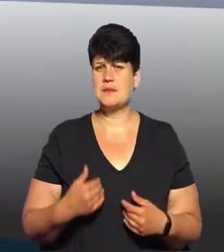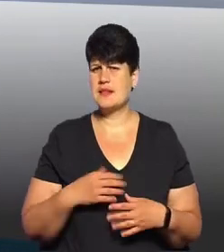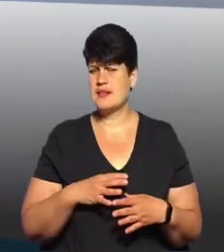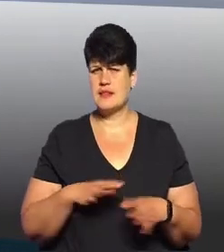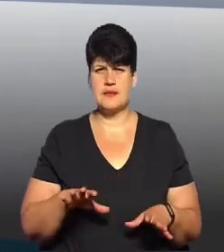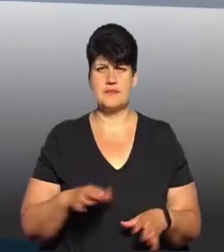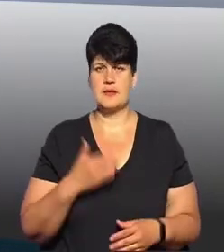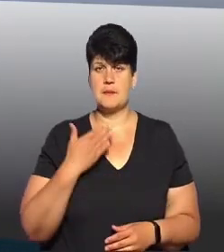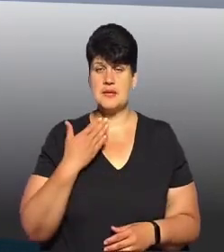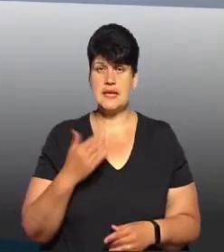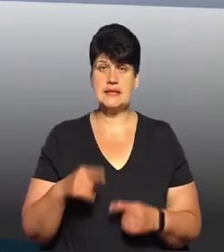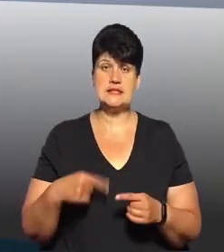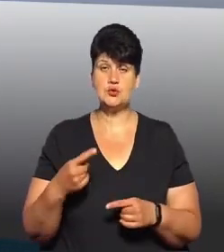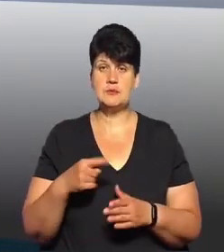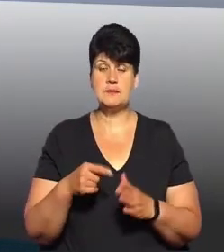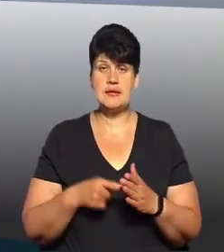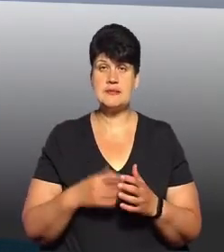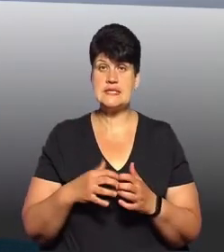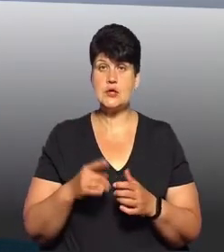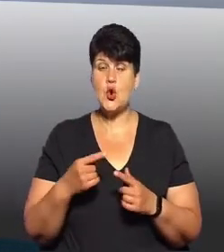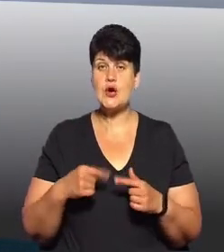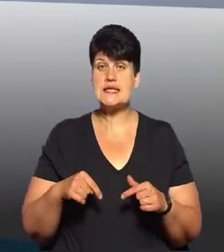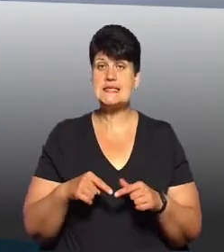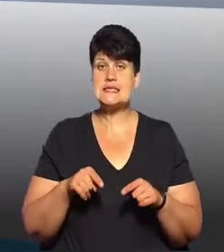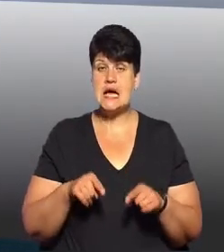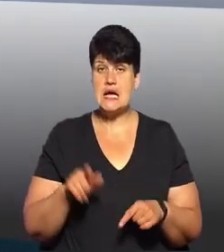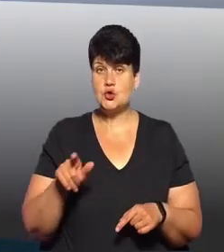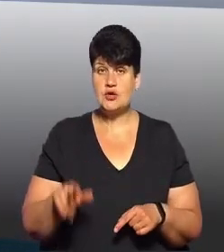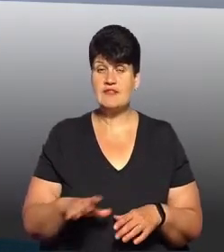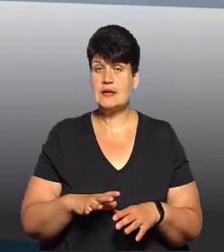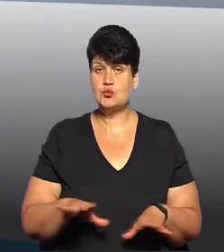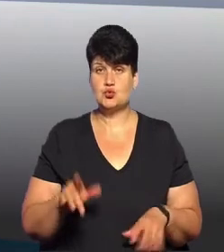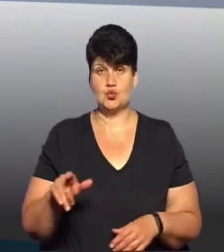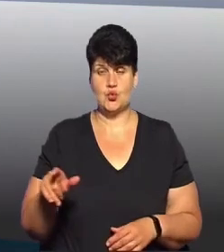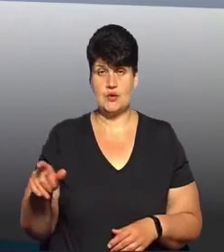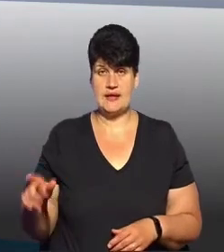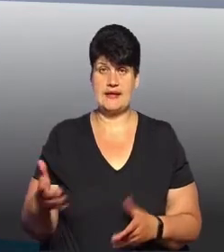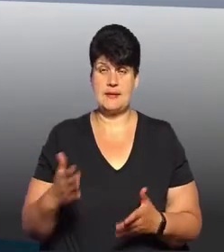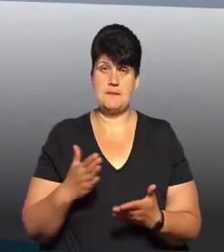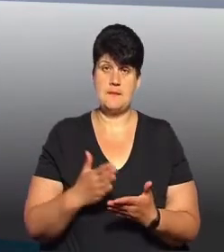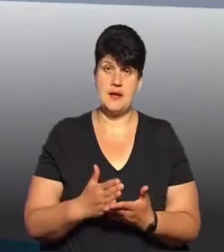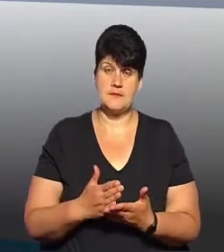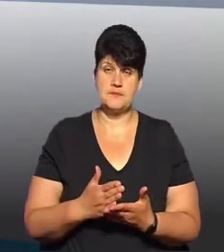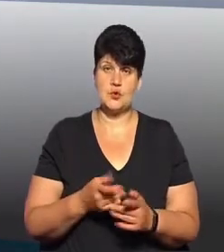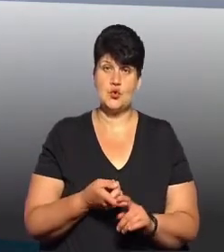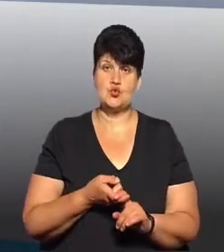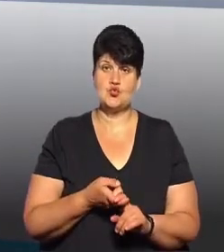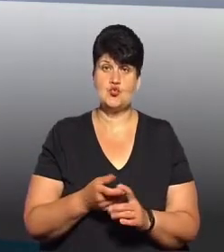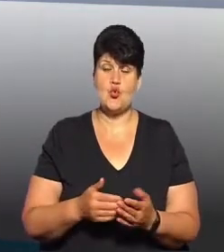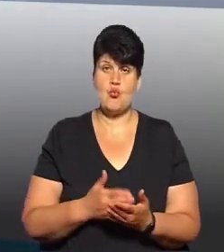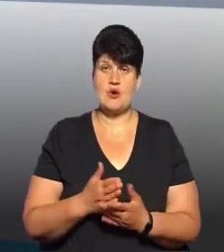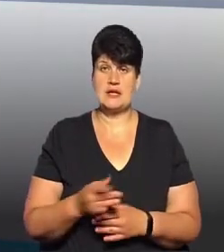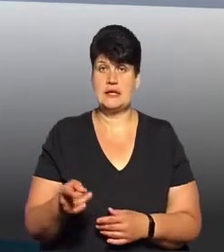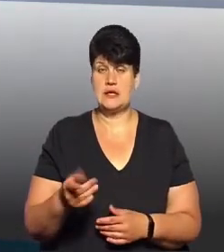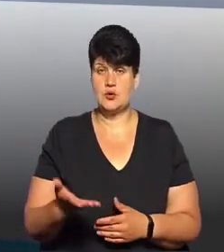питання, якби серед організаторів не були б люди, які так чи інакше мають якийсь стосунок до політики тернопільської, і навіть не